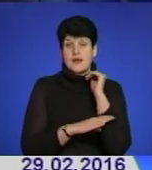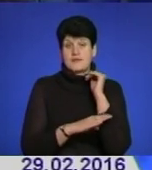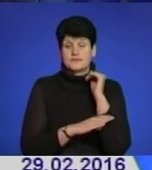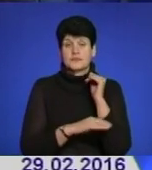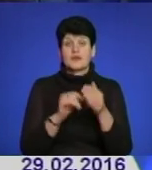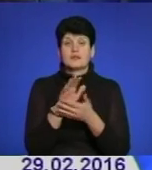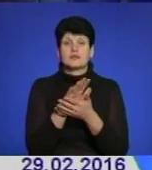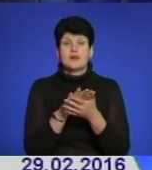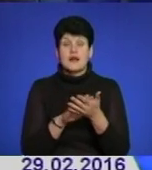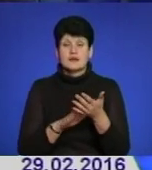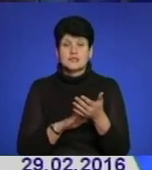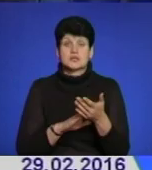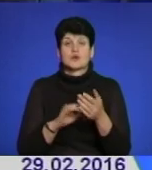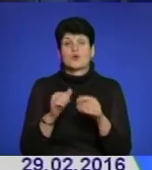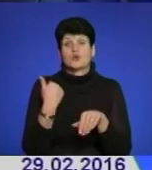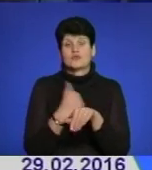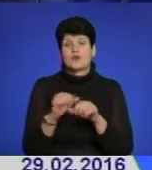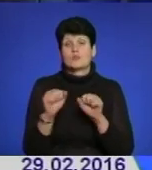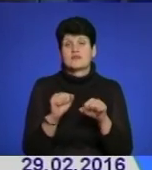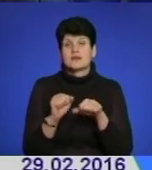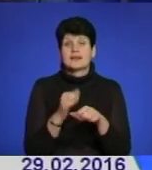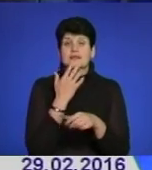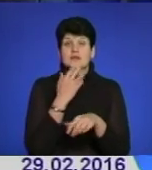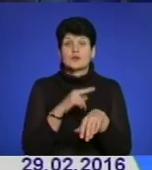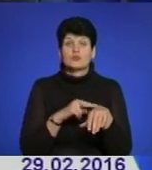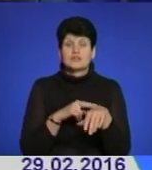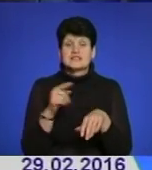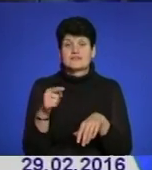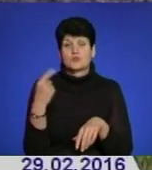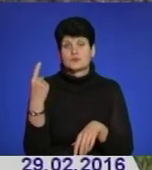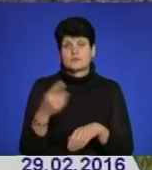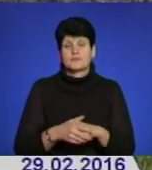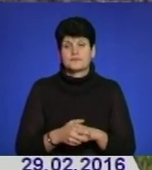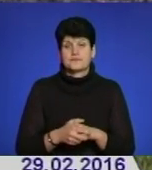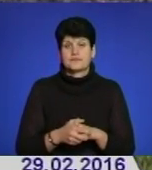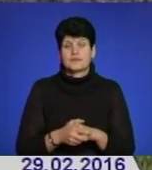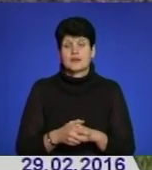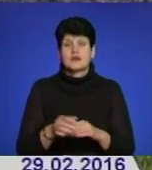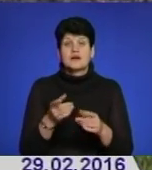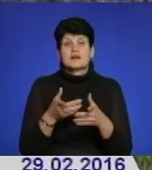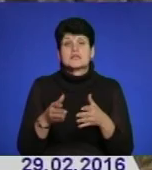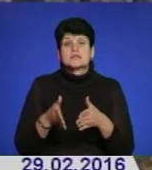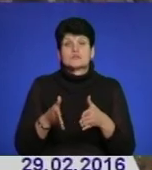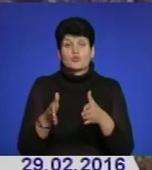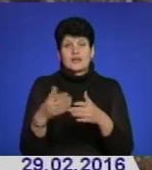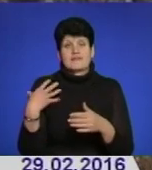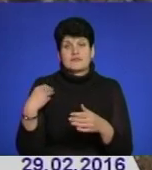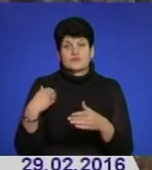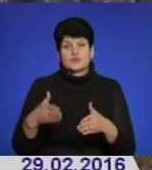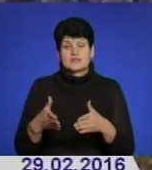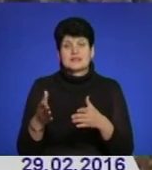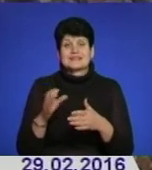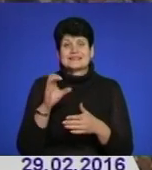сектору комунікації Головного управління Національної поліції України в Тернопільській області. У межах смуги відводу львівської залізниці, що в